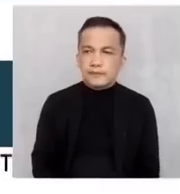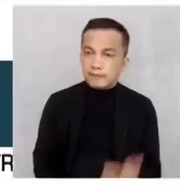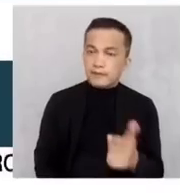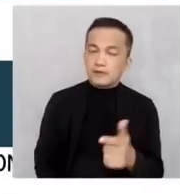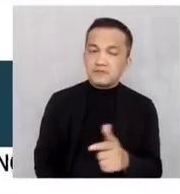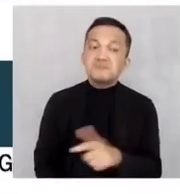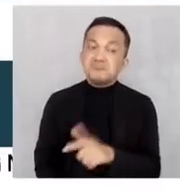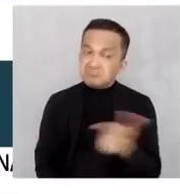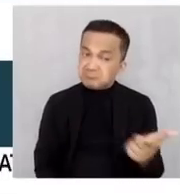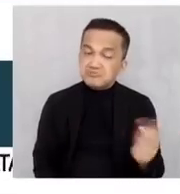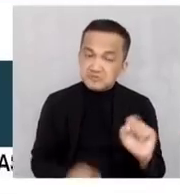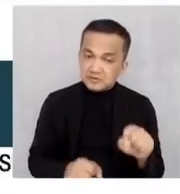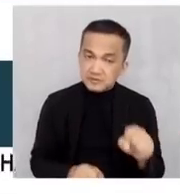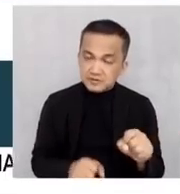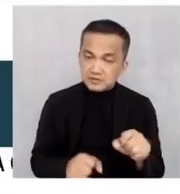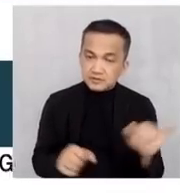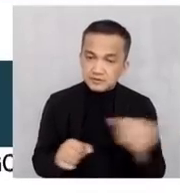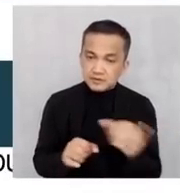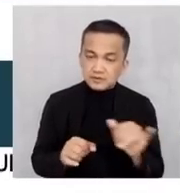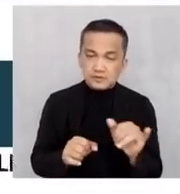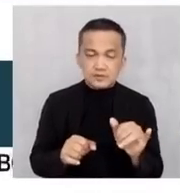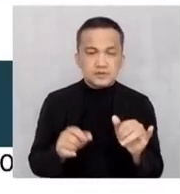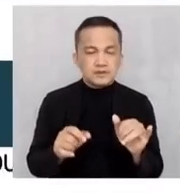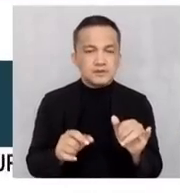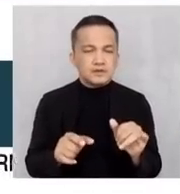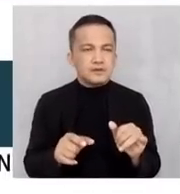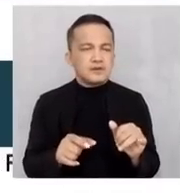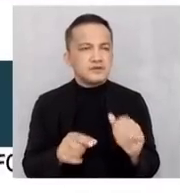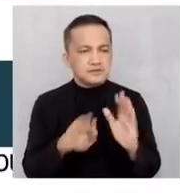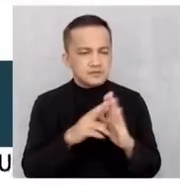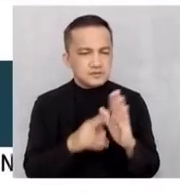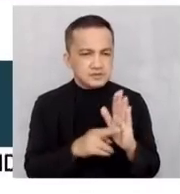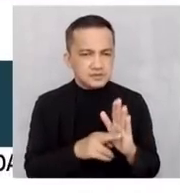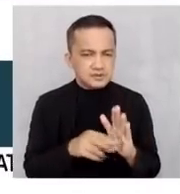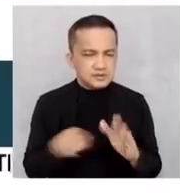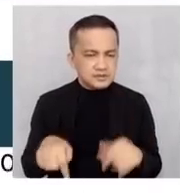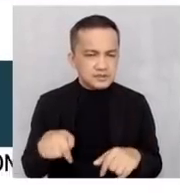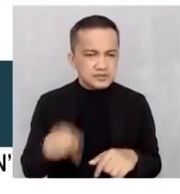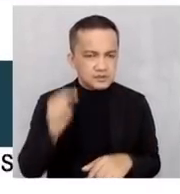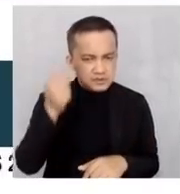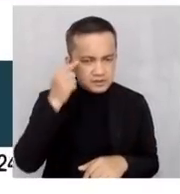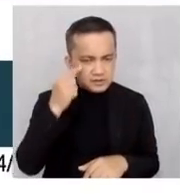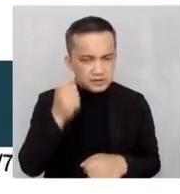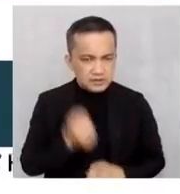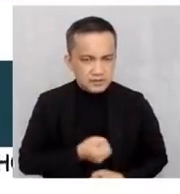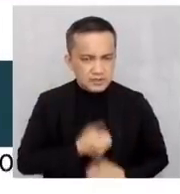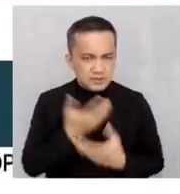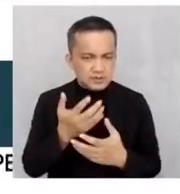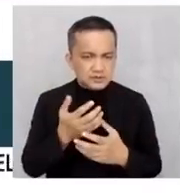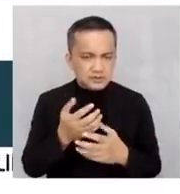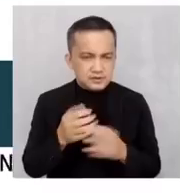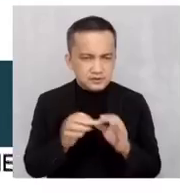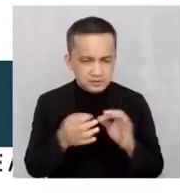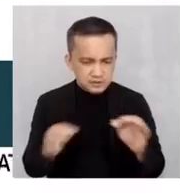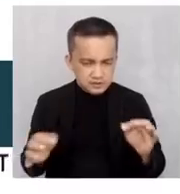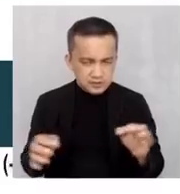po ang nagiging patakaran sa administrasyon na ito. Maglabas ng statement ay tama na dapat yun para sa taong bayan.